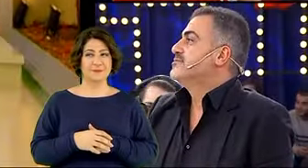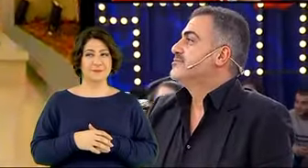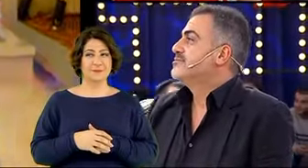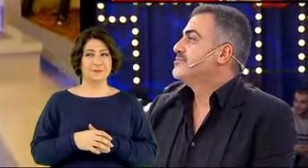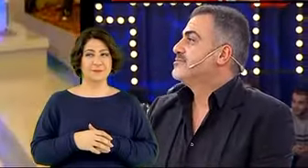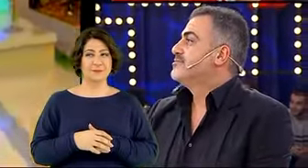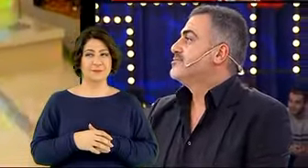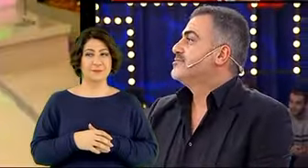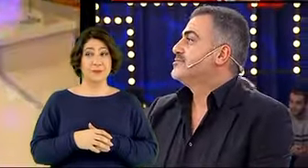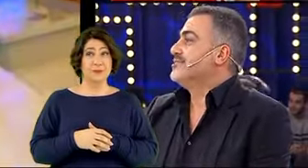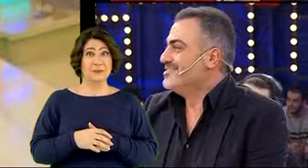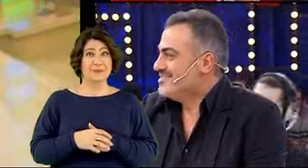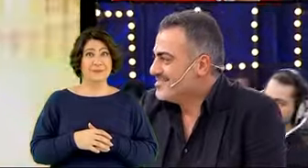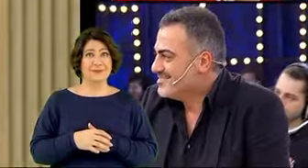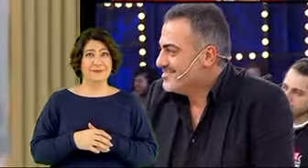Haydi.